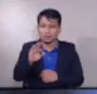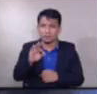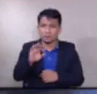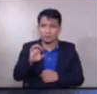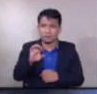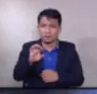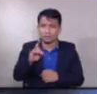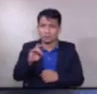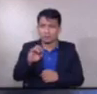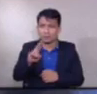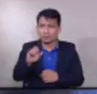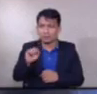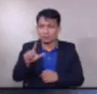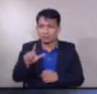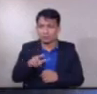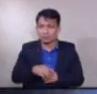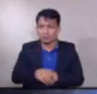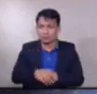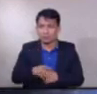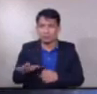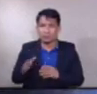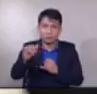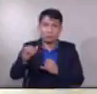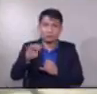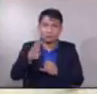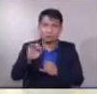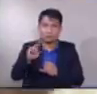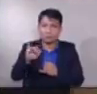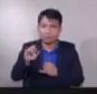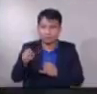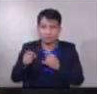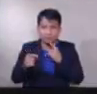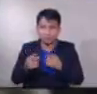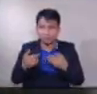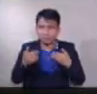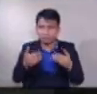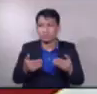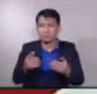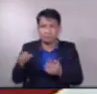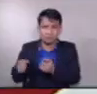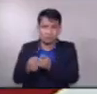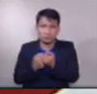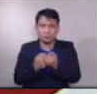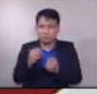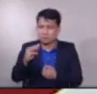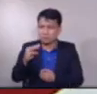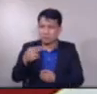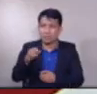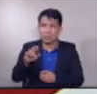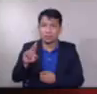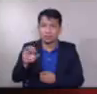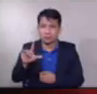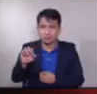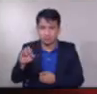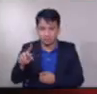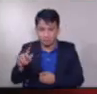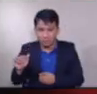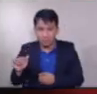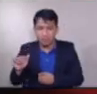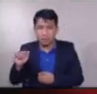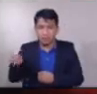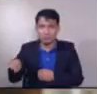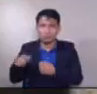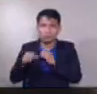Pangulong Duterte. Bayanihan federalism. Yun ang sinusuportahan. Kasi yung Royal Maharlika po nationwide ay accredited ng DILG